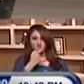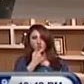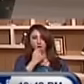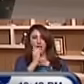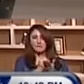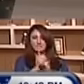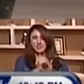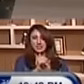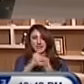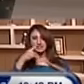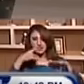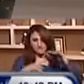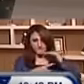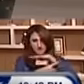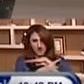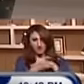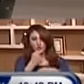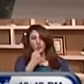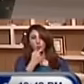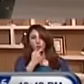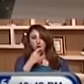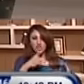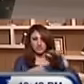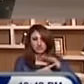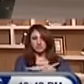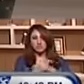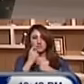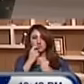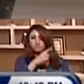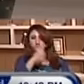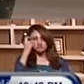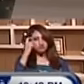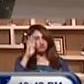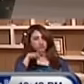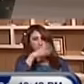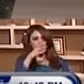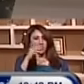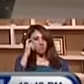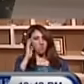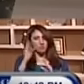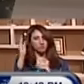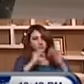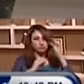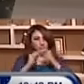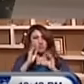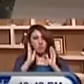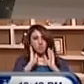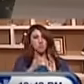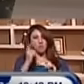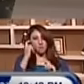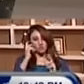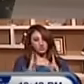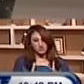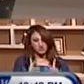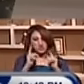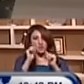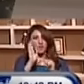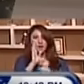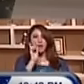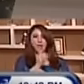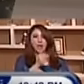بالمانيال. مصطفى كان تقدم بخطة لتطوير التعليم للوزارة، الخطة أثارت إعجاب وانبهار قيادات